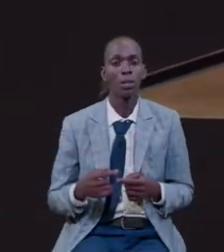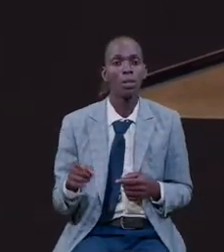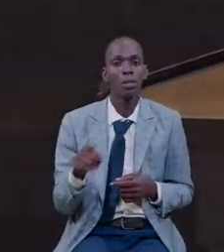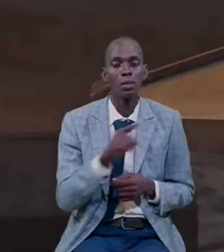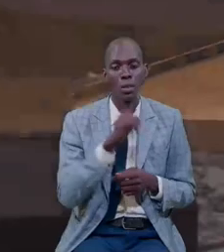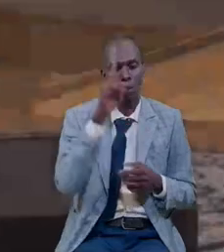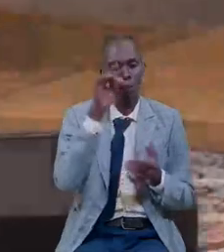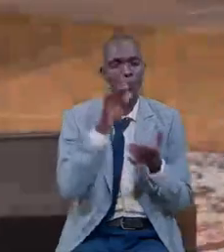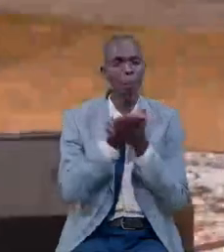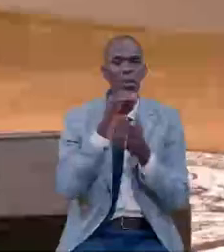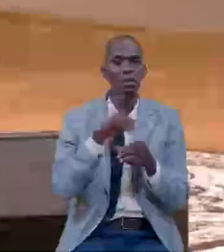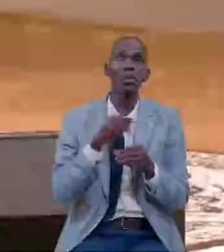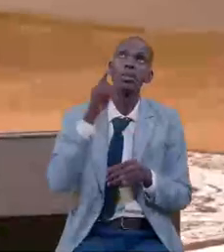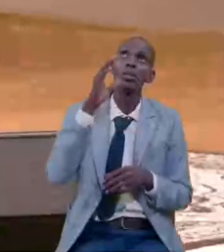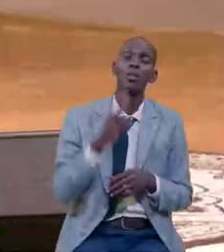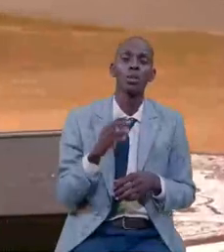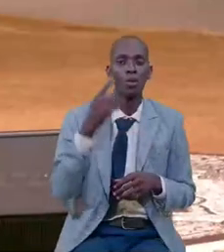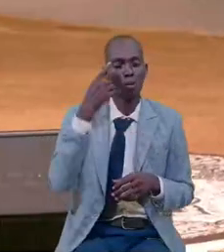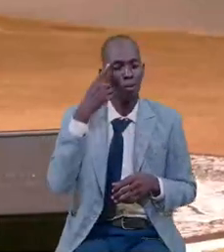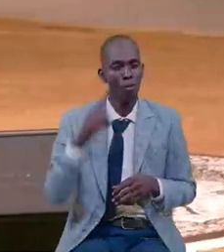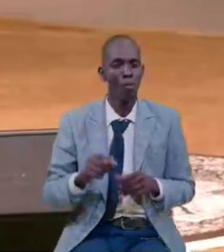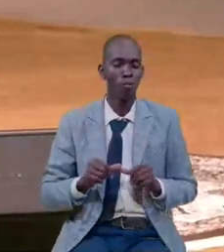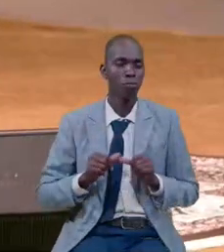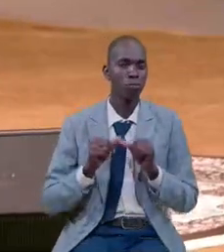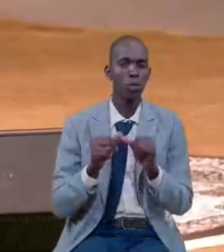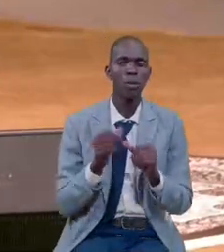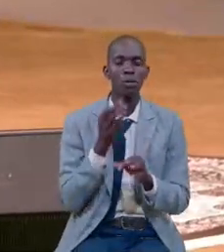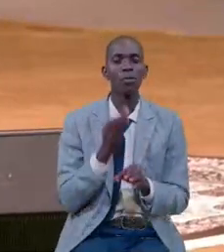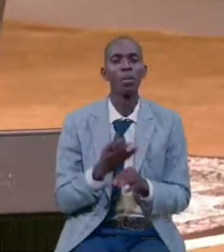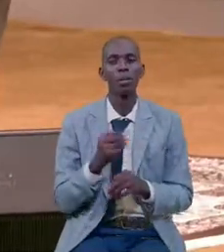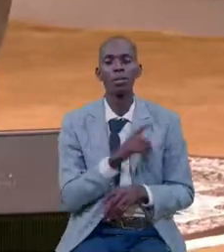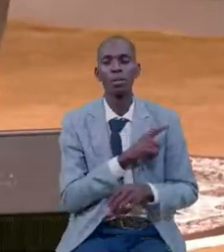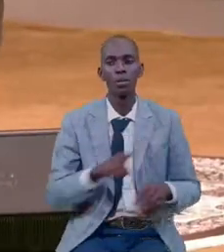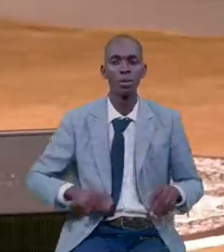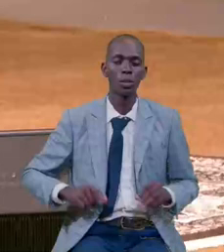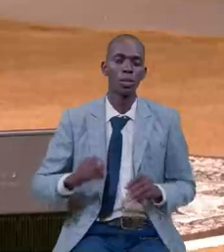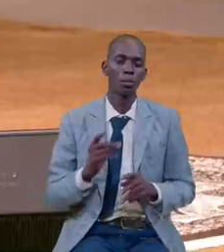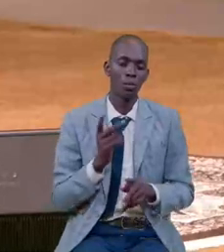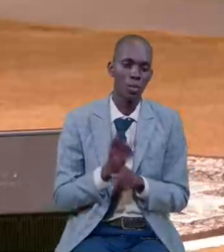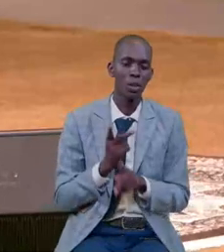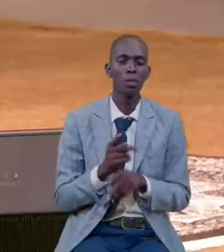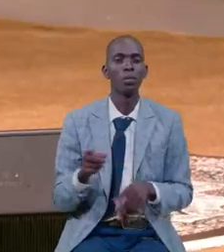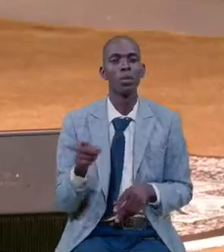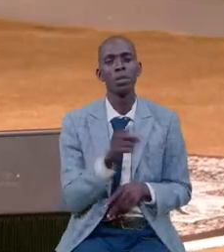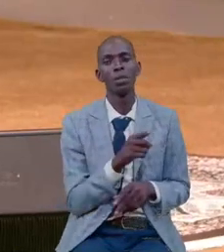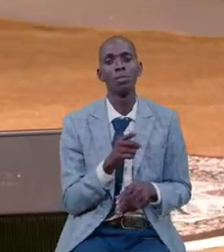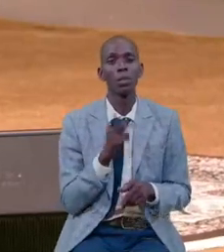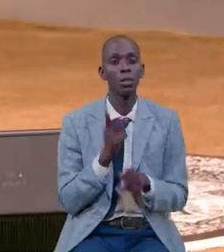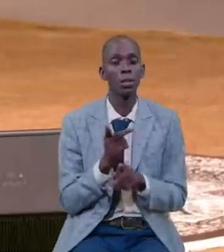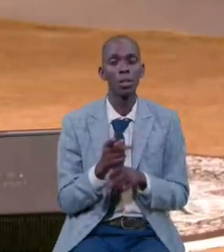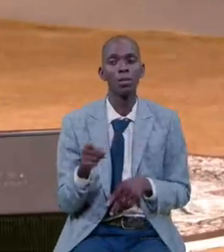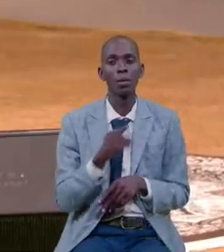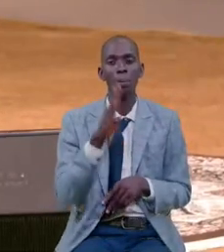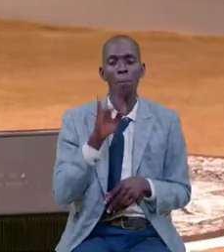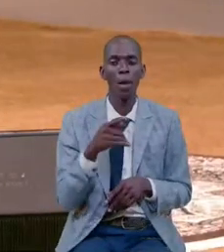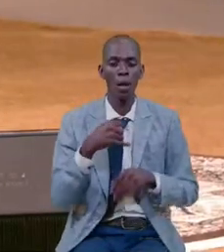ont fait confiance à Dieu pour la foi ferme, inébranlable. Et le Seigneur les a gardés par la puissance